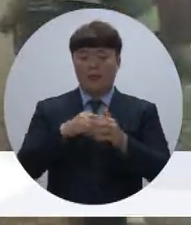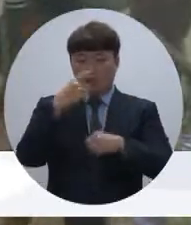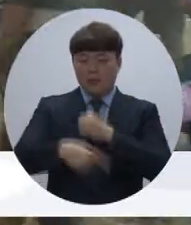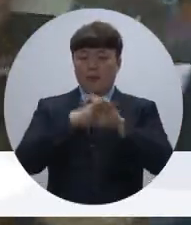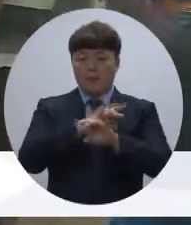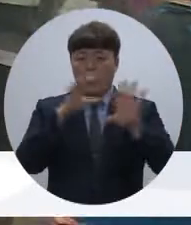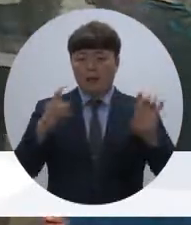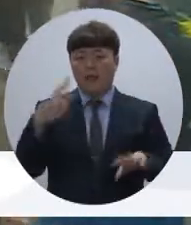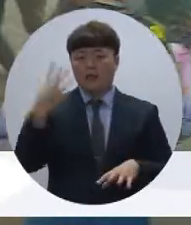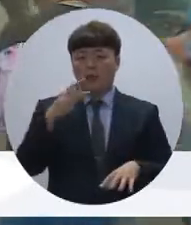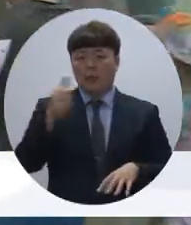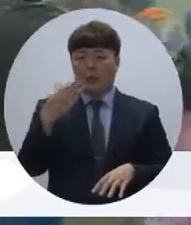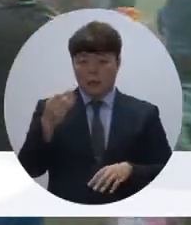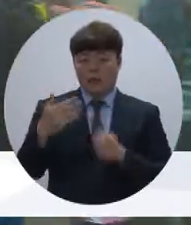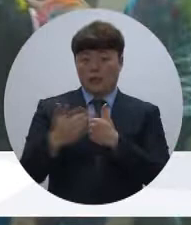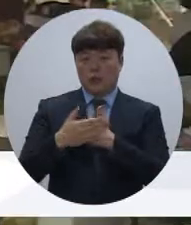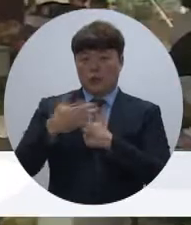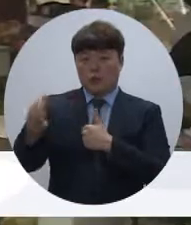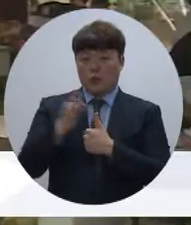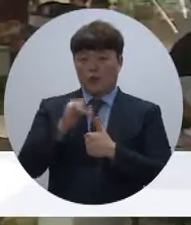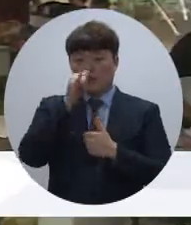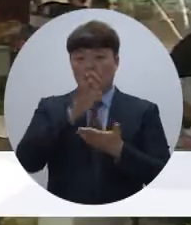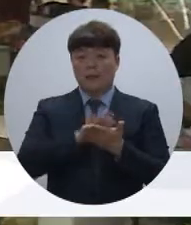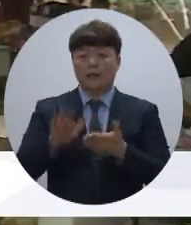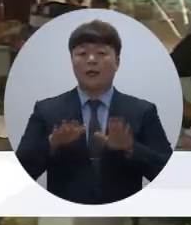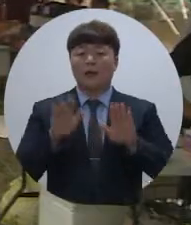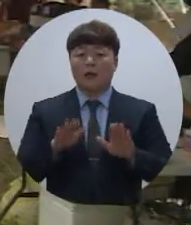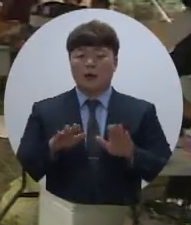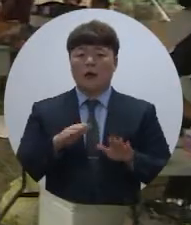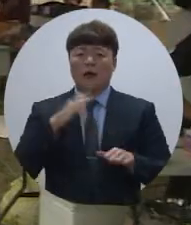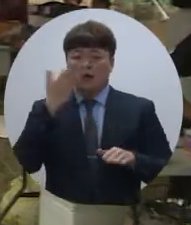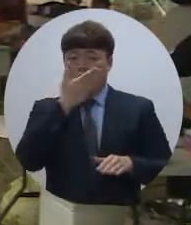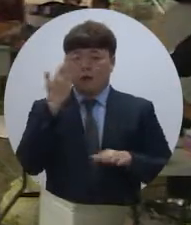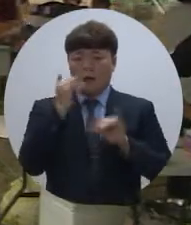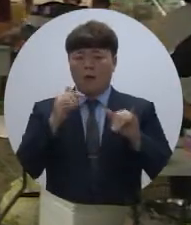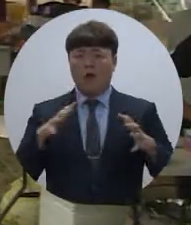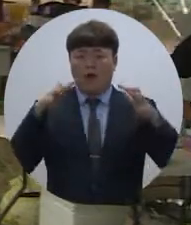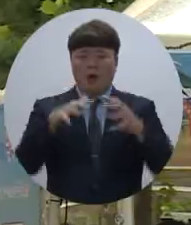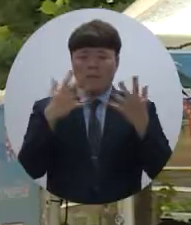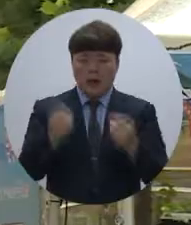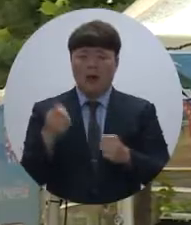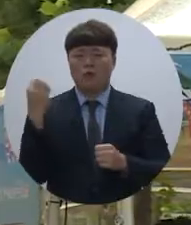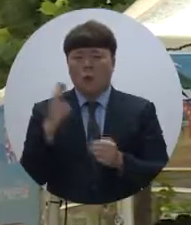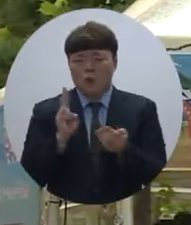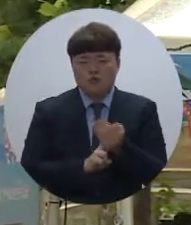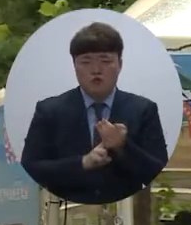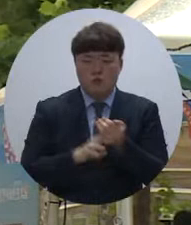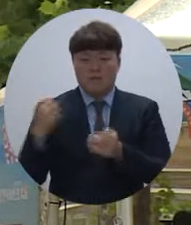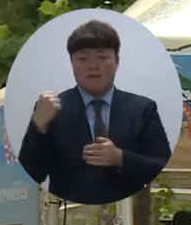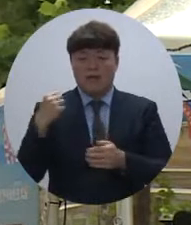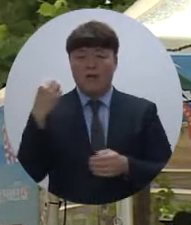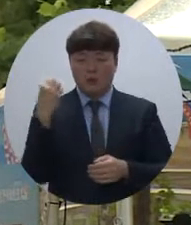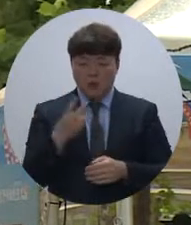원의 지원금을 받습니다. 20, 30대 방문객 비중이 높았던 점과 향후 축제의 성장 잠재력,